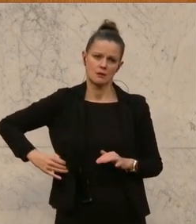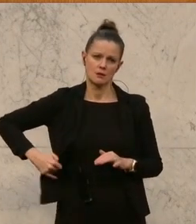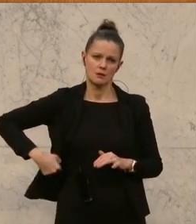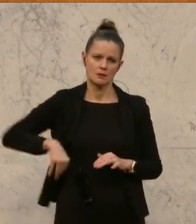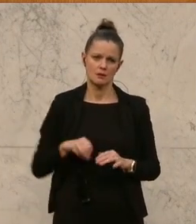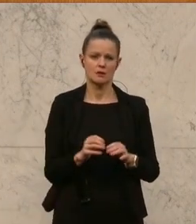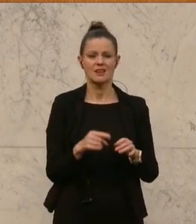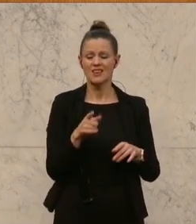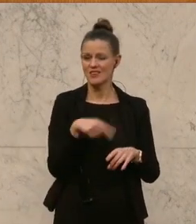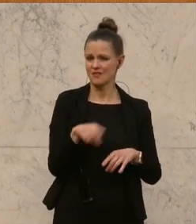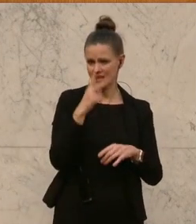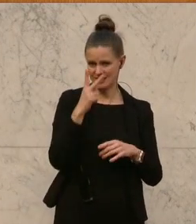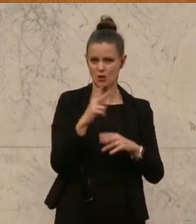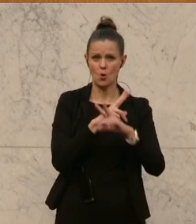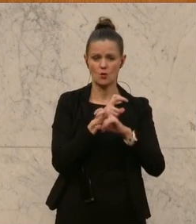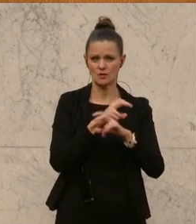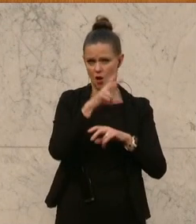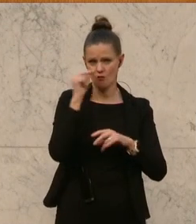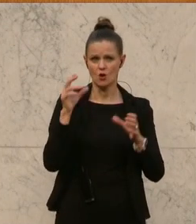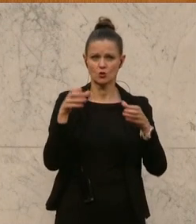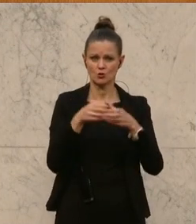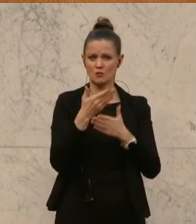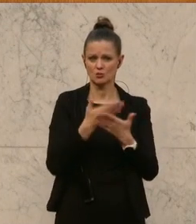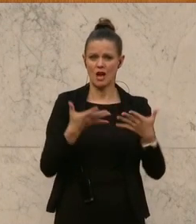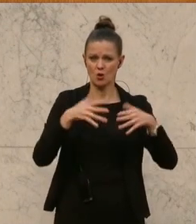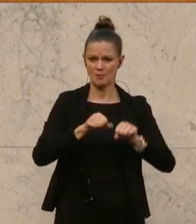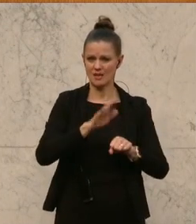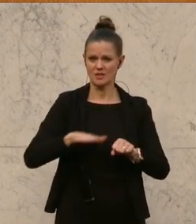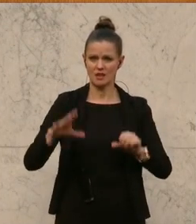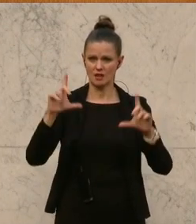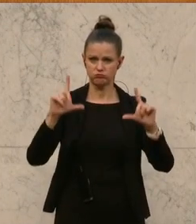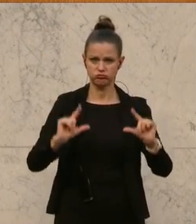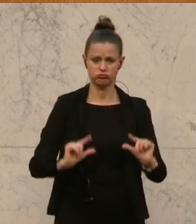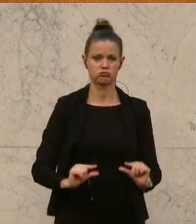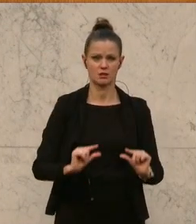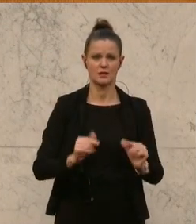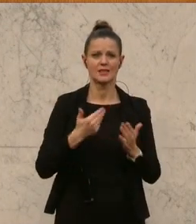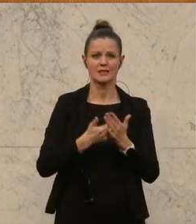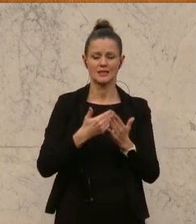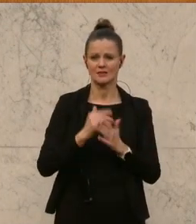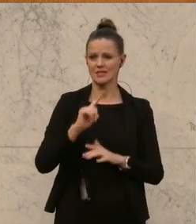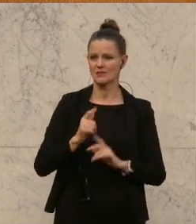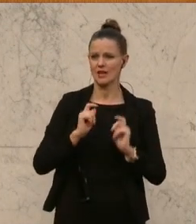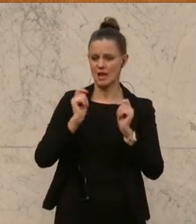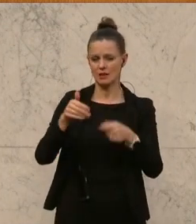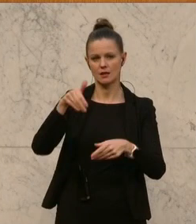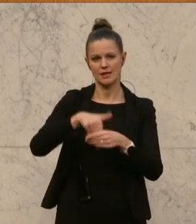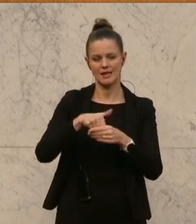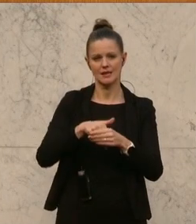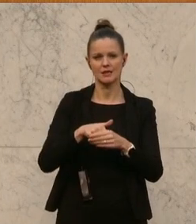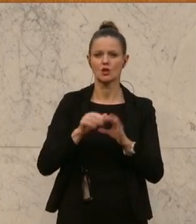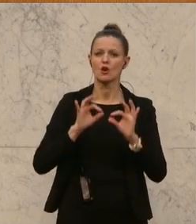eine Sprachkompetenz in den österreichischen Volksgruppensprachen haben. Und daher ist der Sinn unseres zweiten Antrags, dass wir gemeinsam